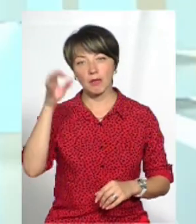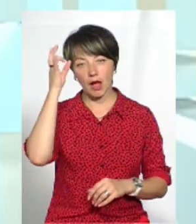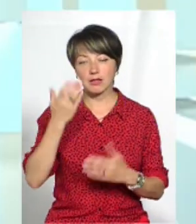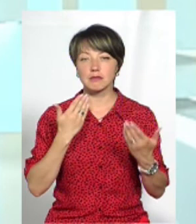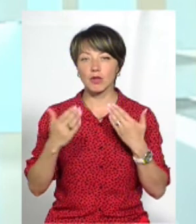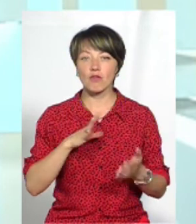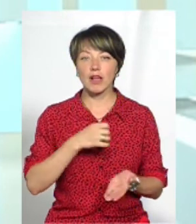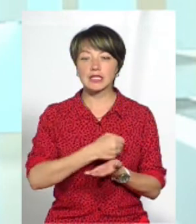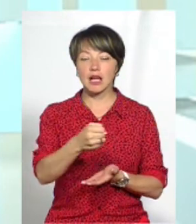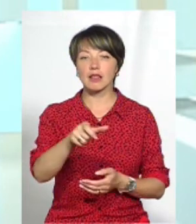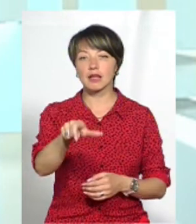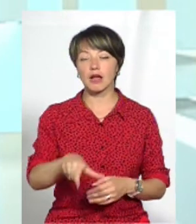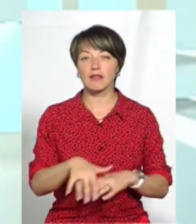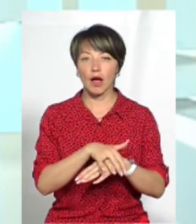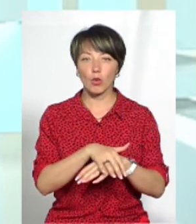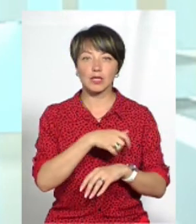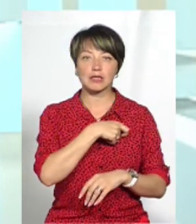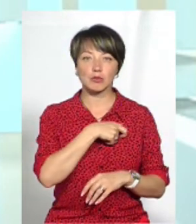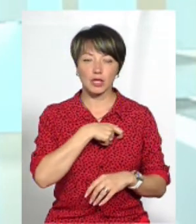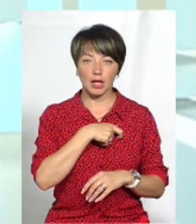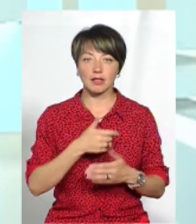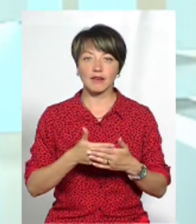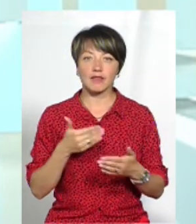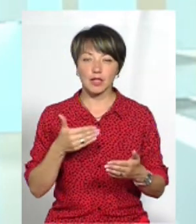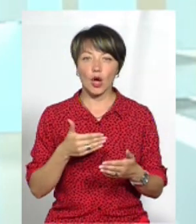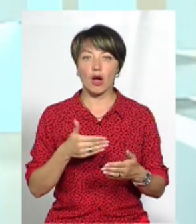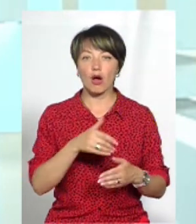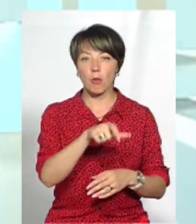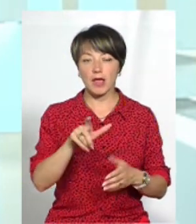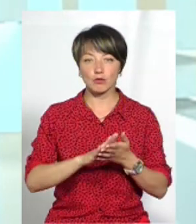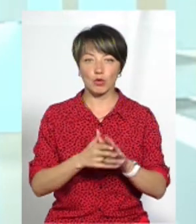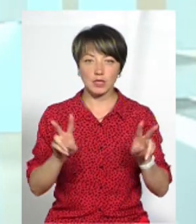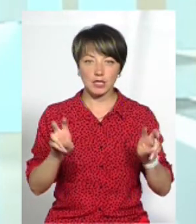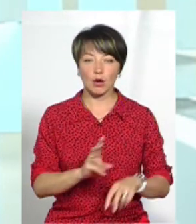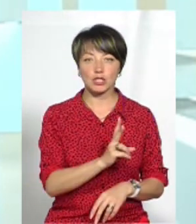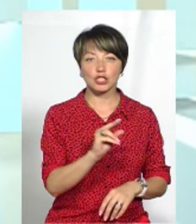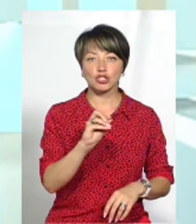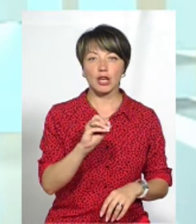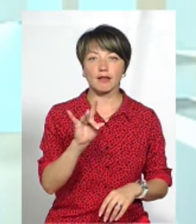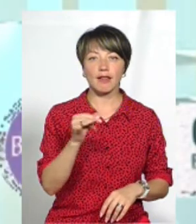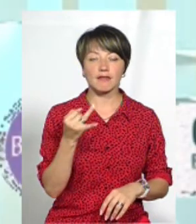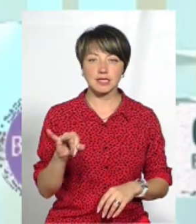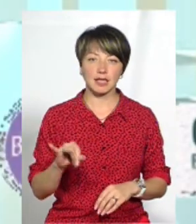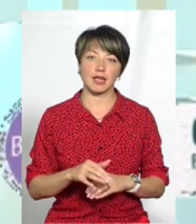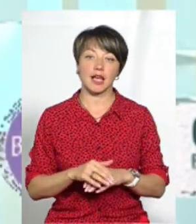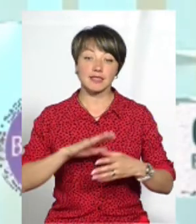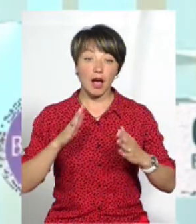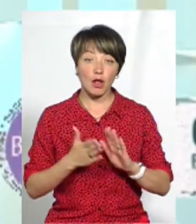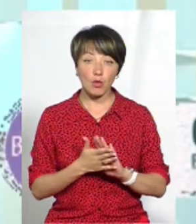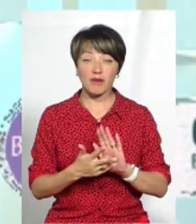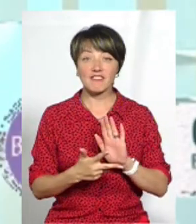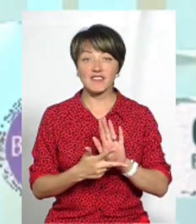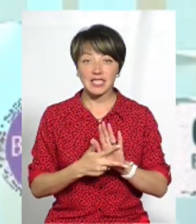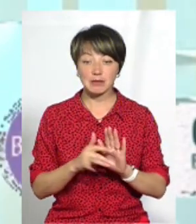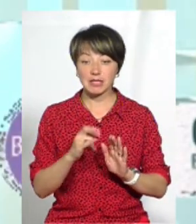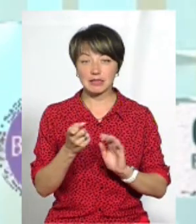ми спілкувалися із кандидатом у народні депутати від громадянської позиції Костянтином Чернилевським. Загалом